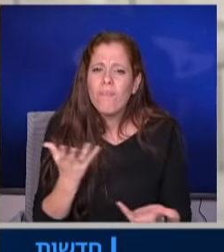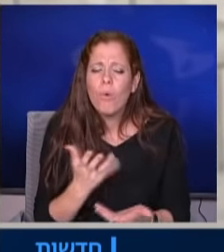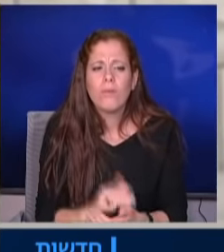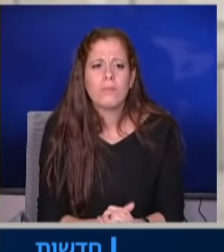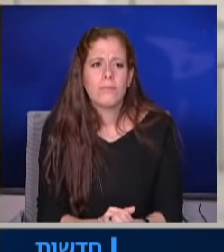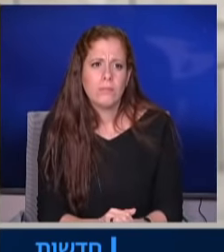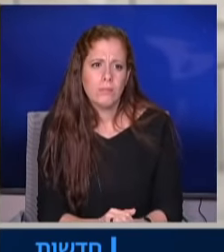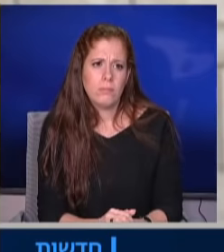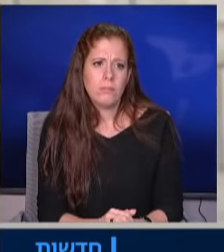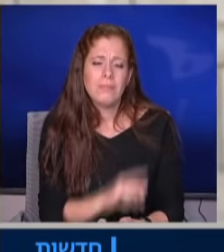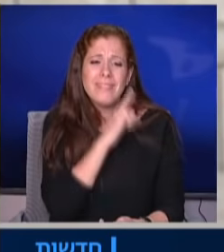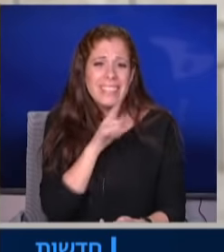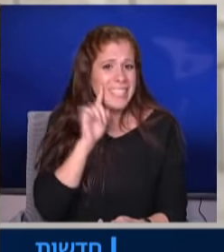عمار.